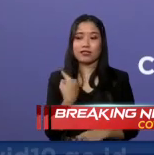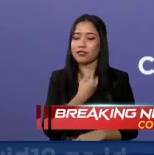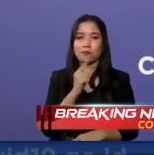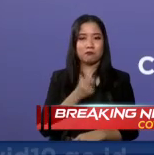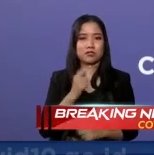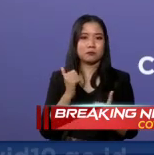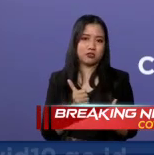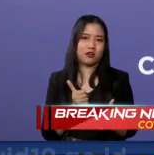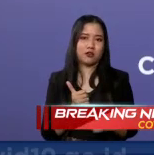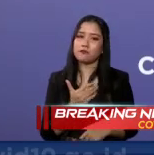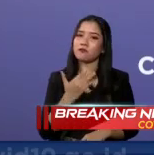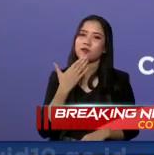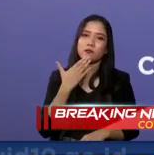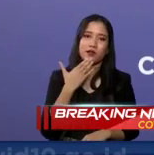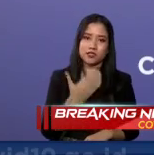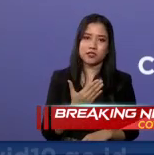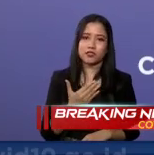bisa terima kasih selamat sore